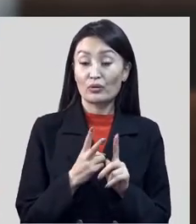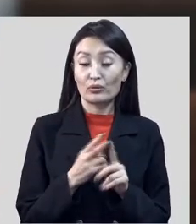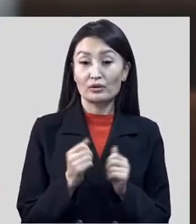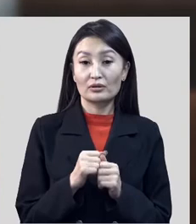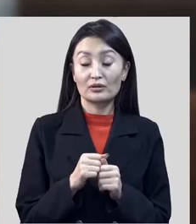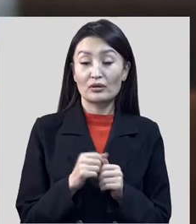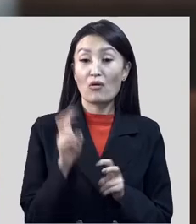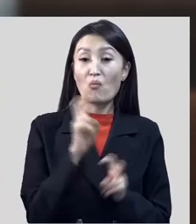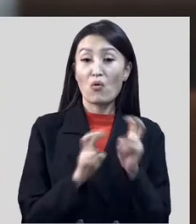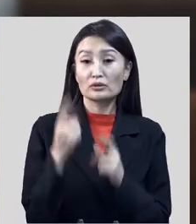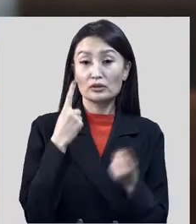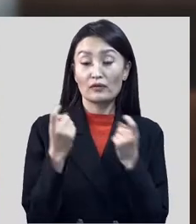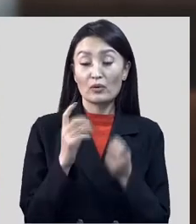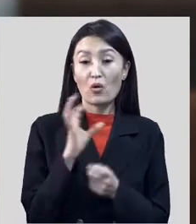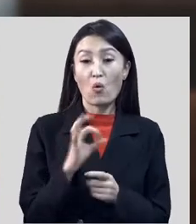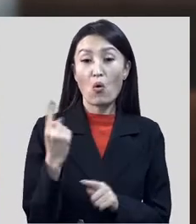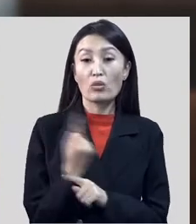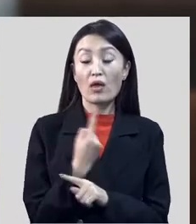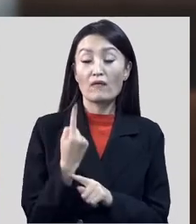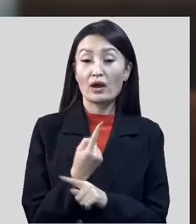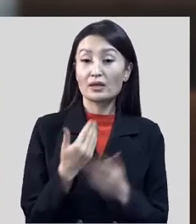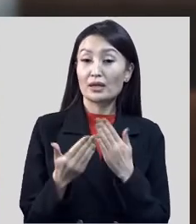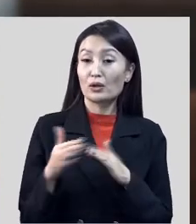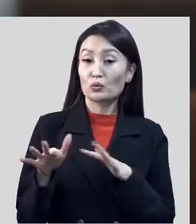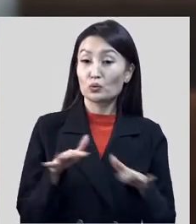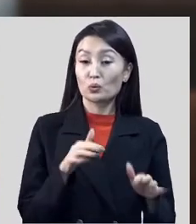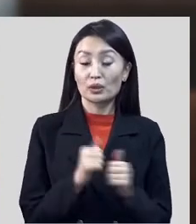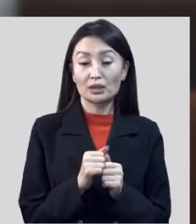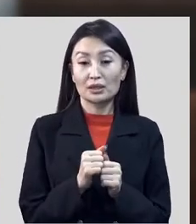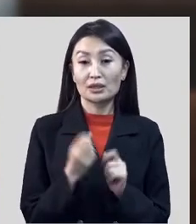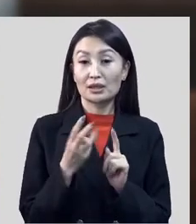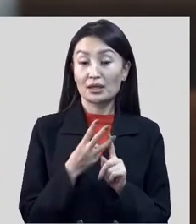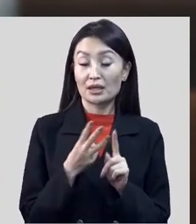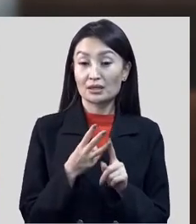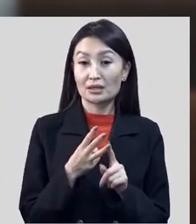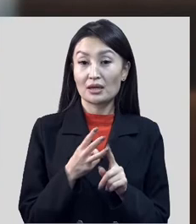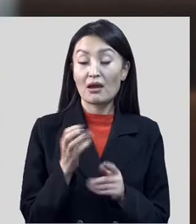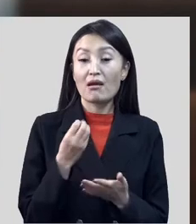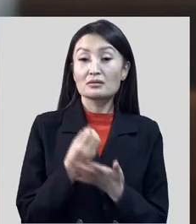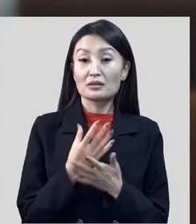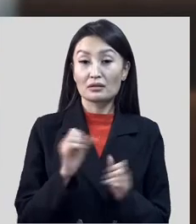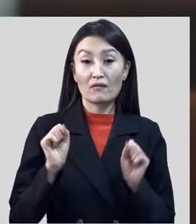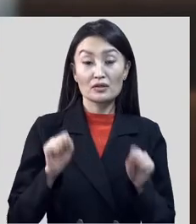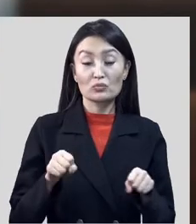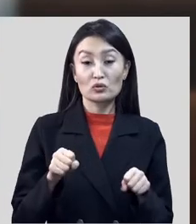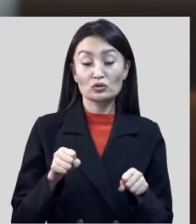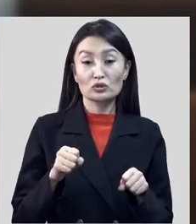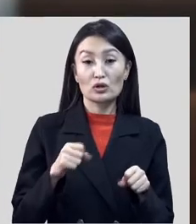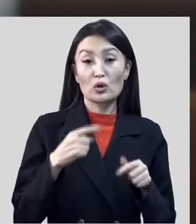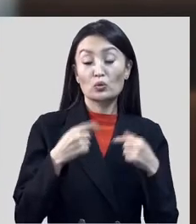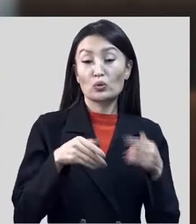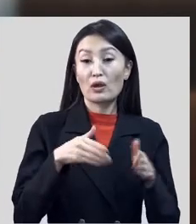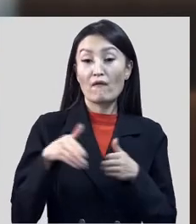поиск информации о товаре или услуге третья оценка возможных вариантов покупки